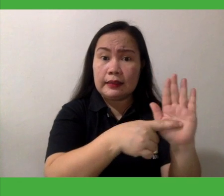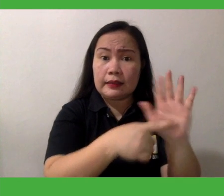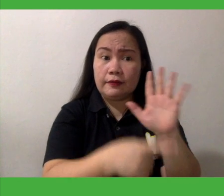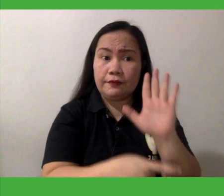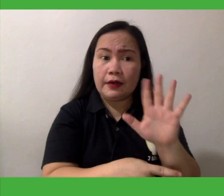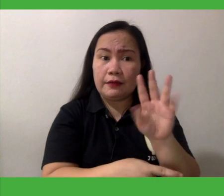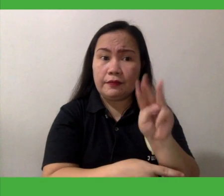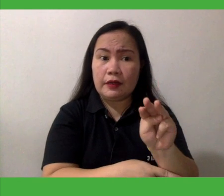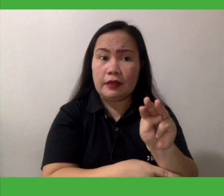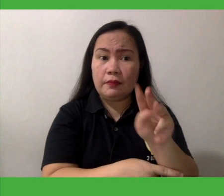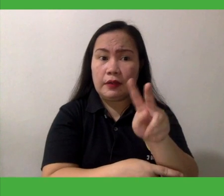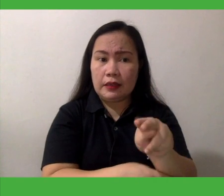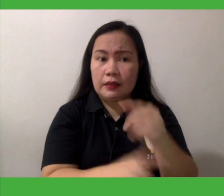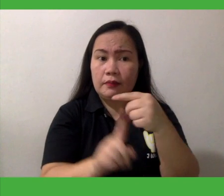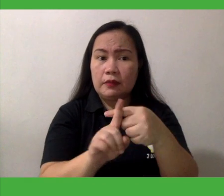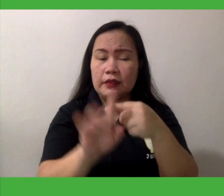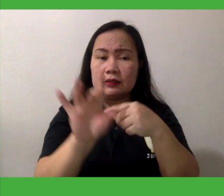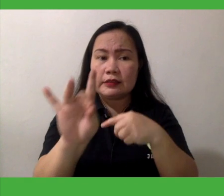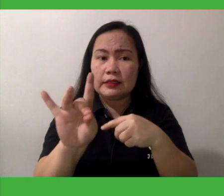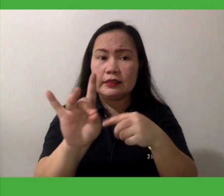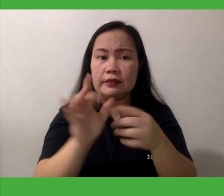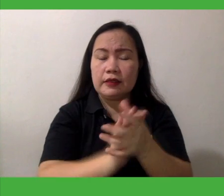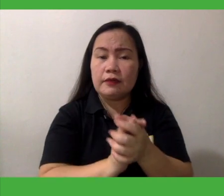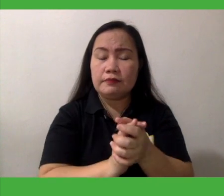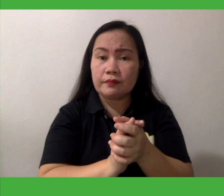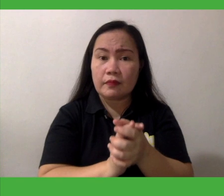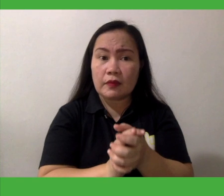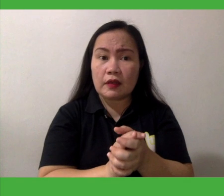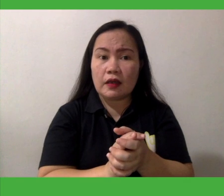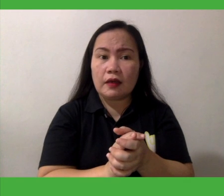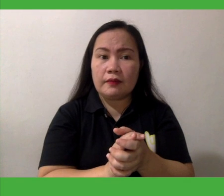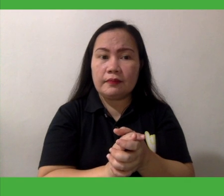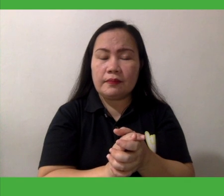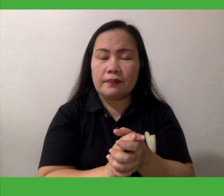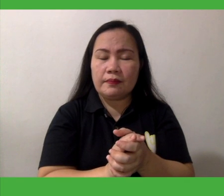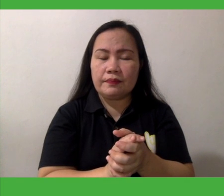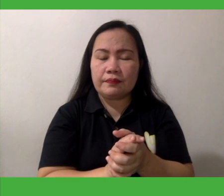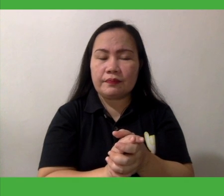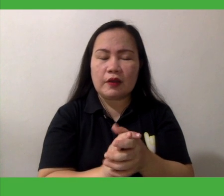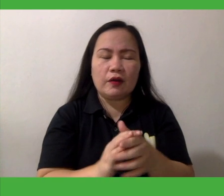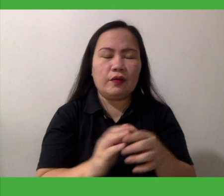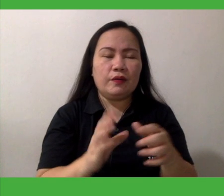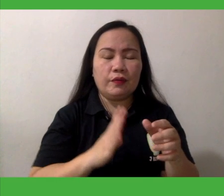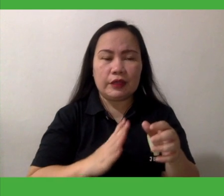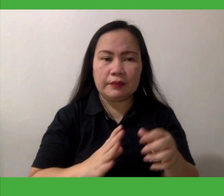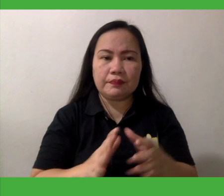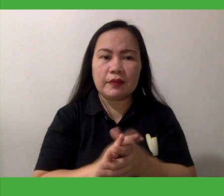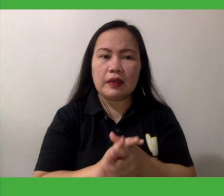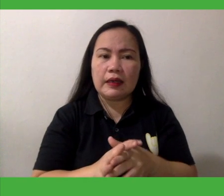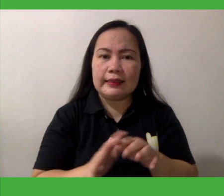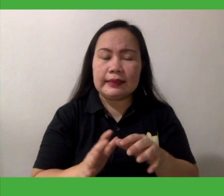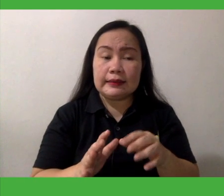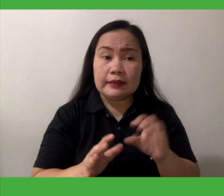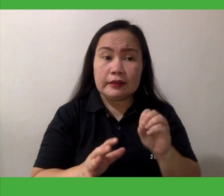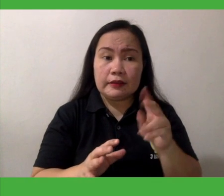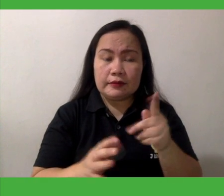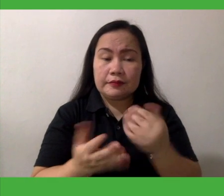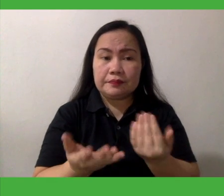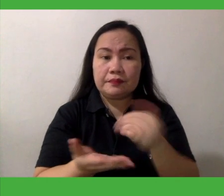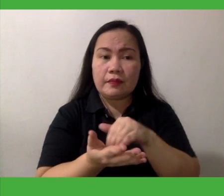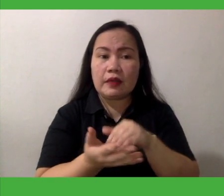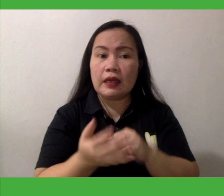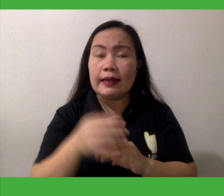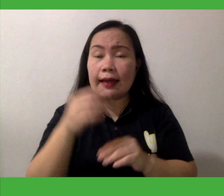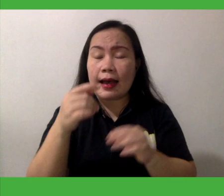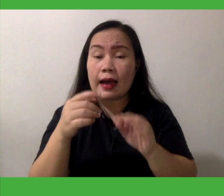plus 8. So, by the way, ang ating constant, kadalasan, most of the time, at dapat naman talaga na